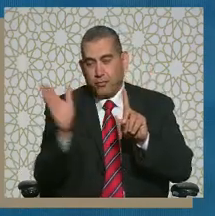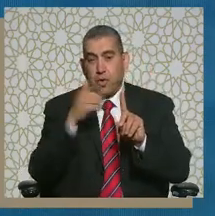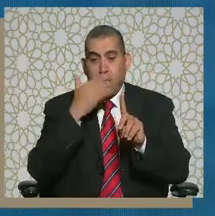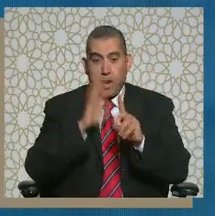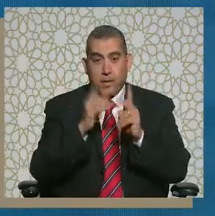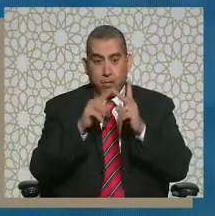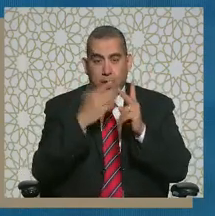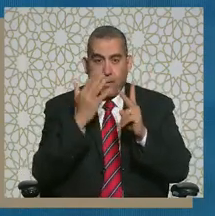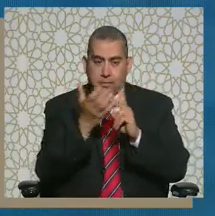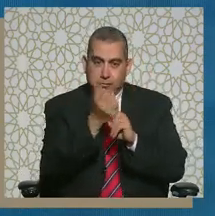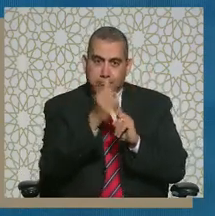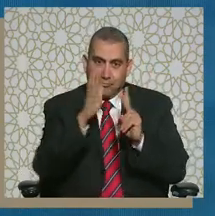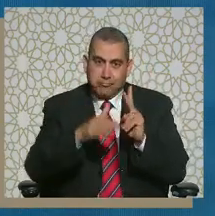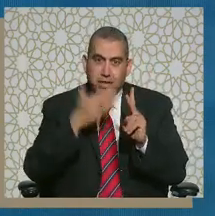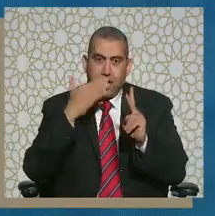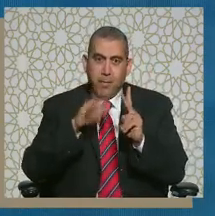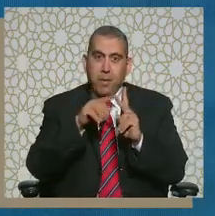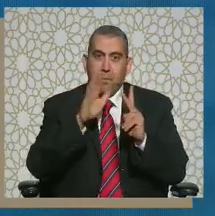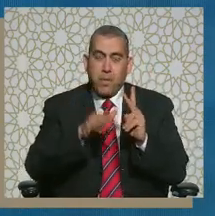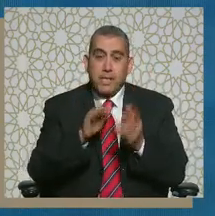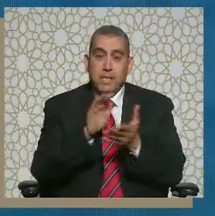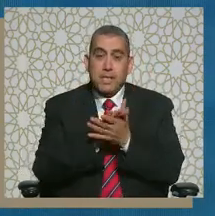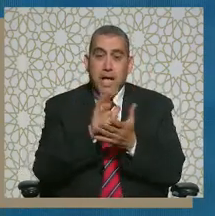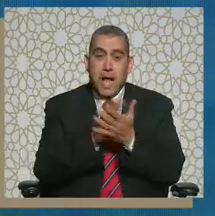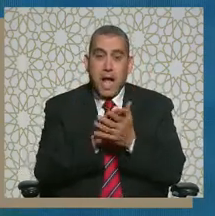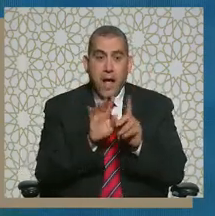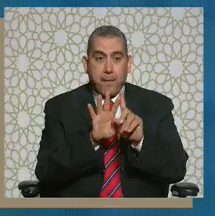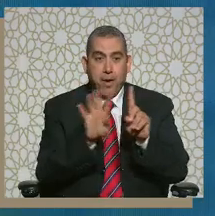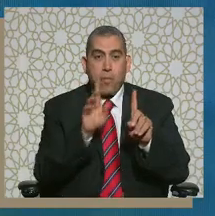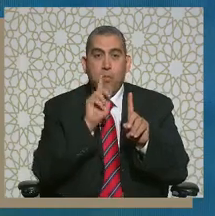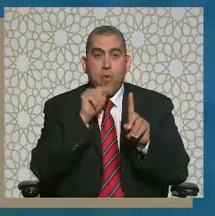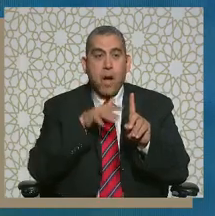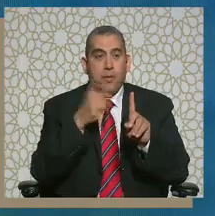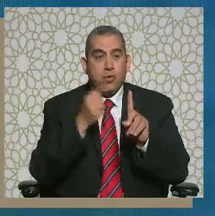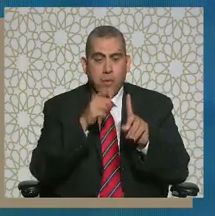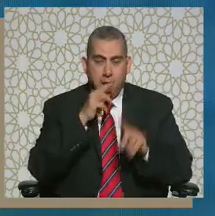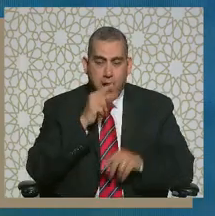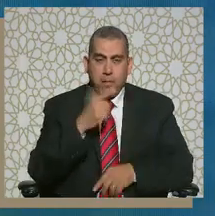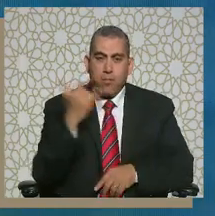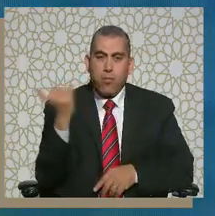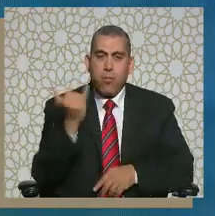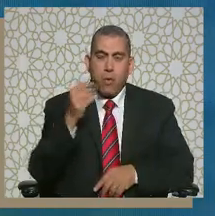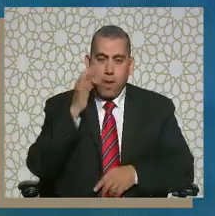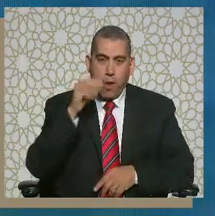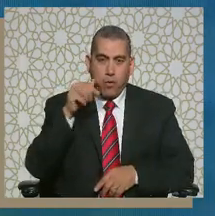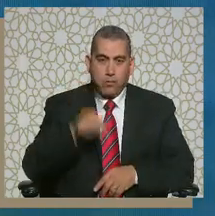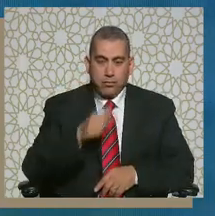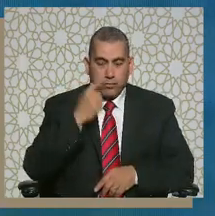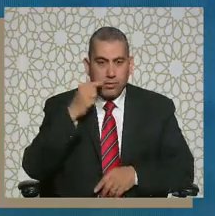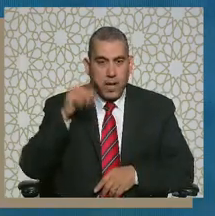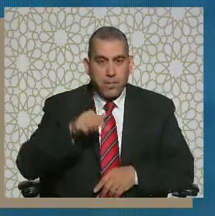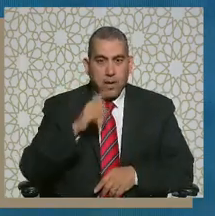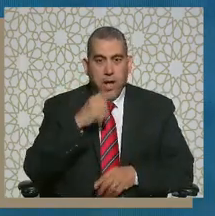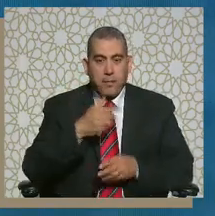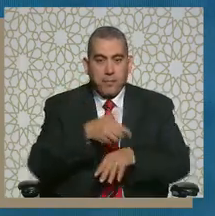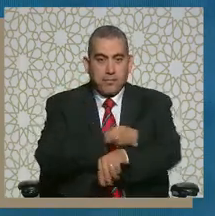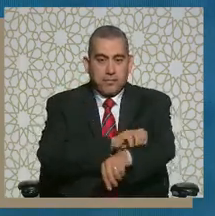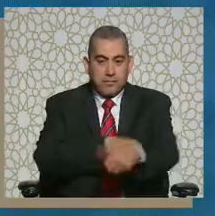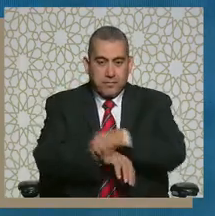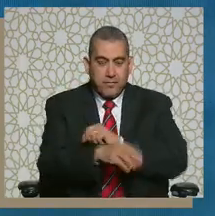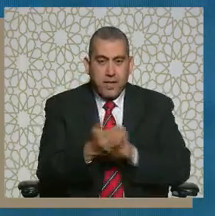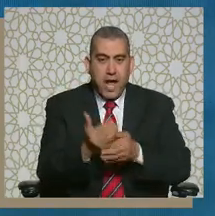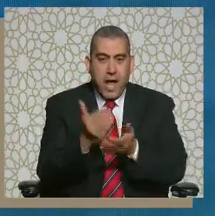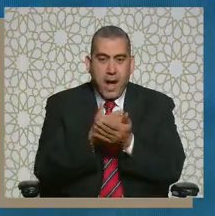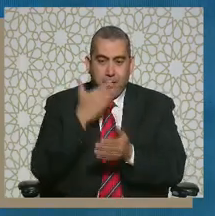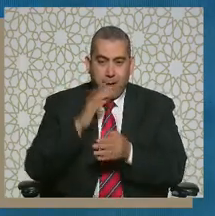على فراقهم الصحابه كانوا بيقولوا بيقولوا كلام مهم جدا جدا ان هم كانوا بيستعدوا رمضان سته